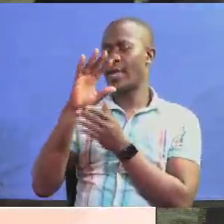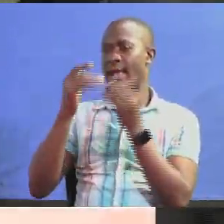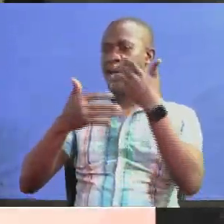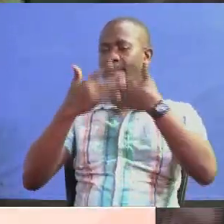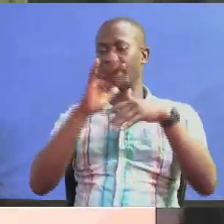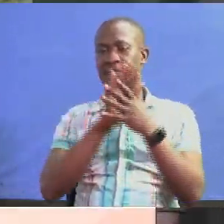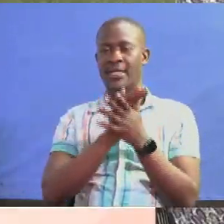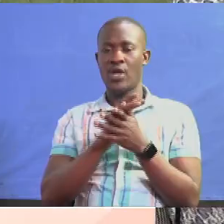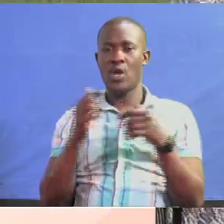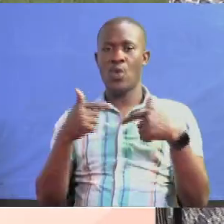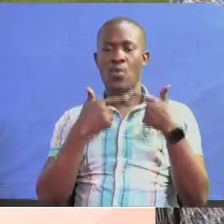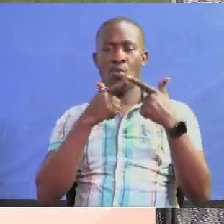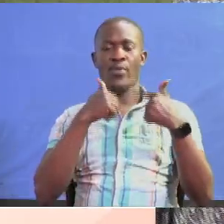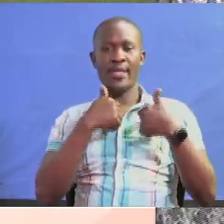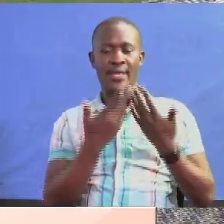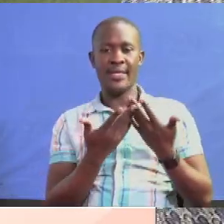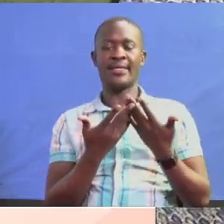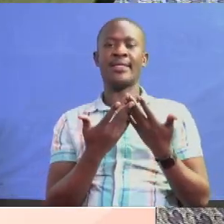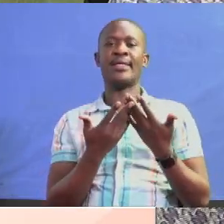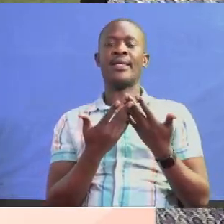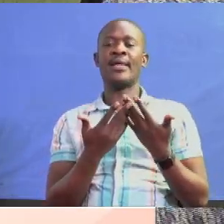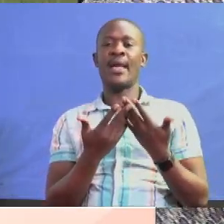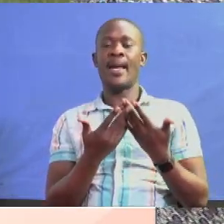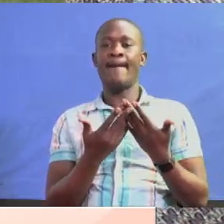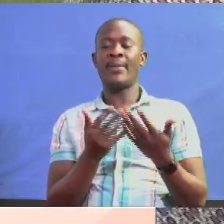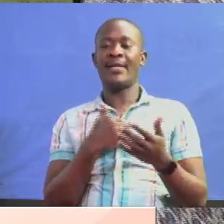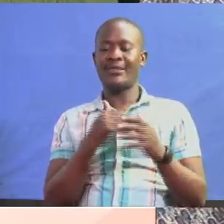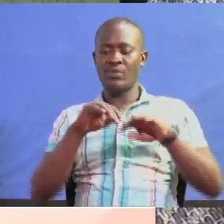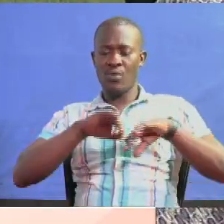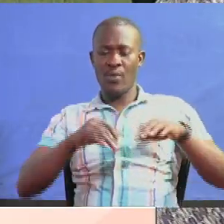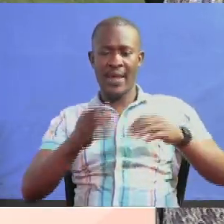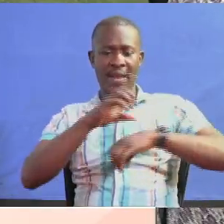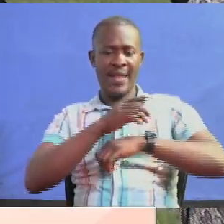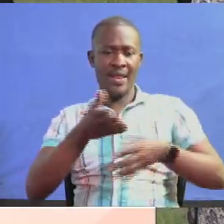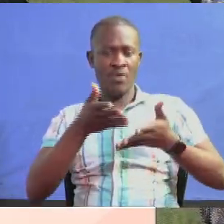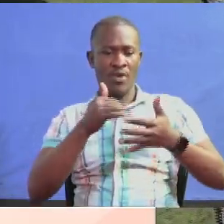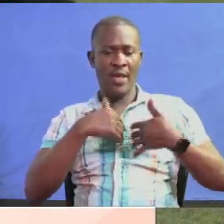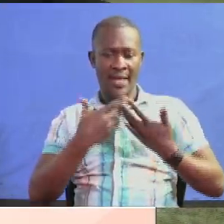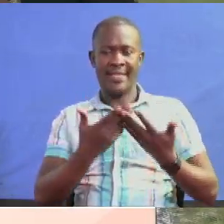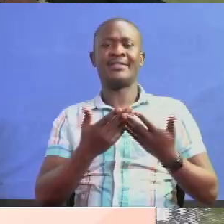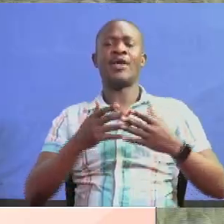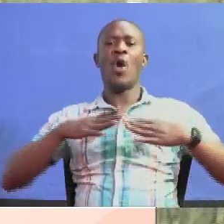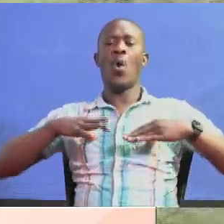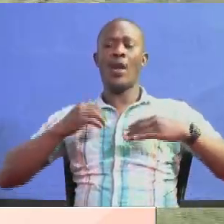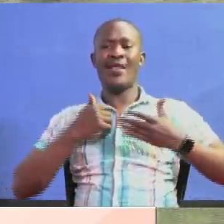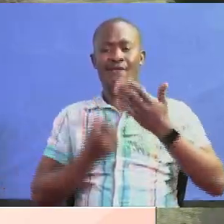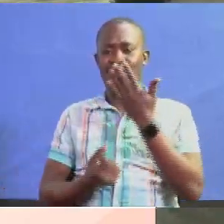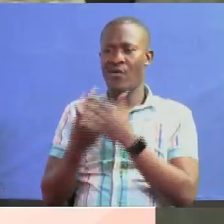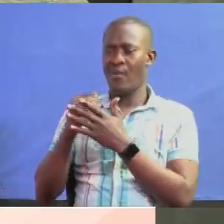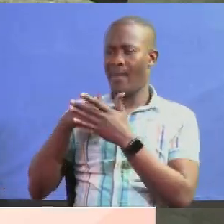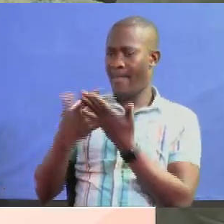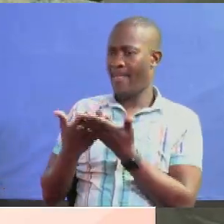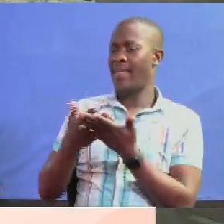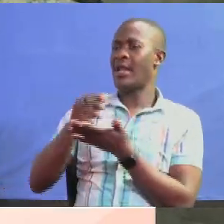Kufuatia tangazo la waziri wa masuala ya ndani Kithure Kindiki la kutenga siku ya leo kama likizo ya kupanda miti nchini, chuo kikuu